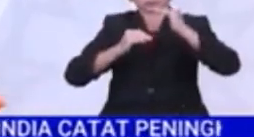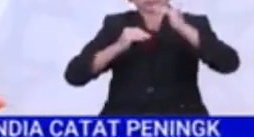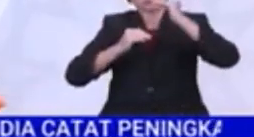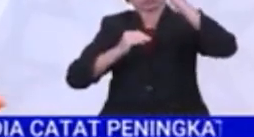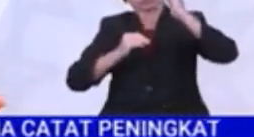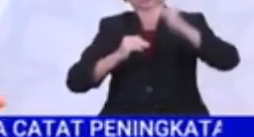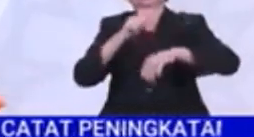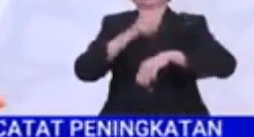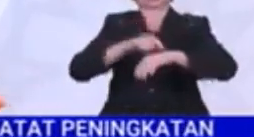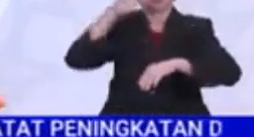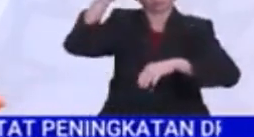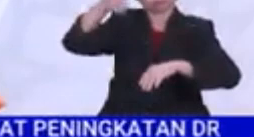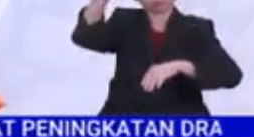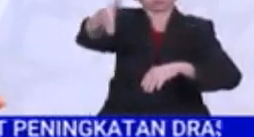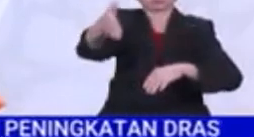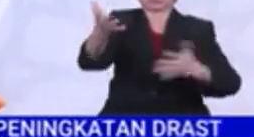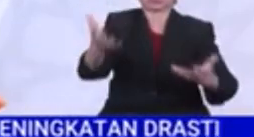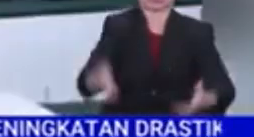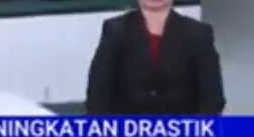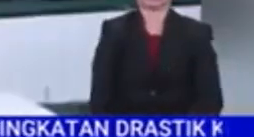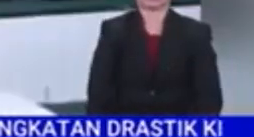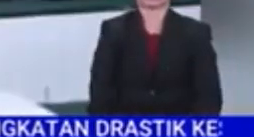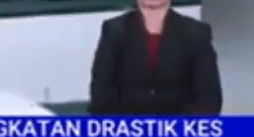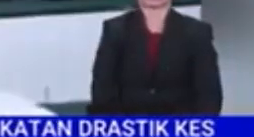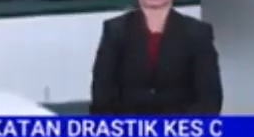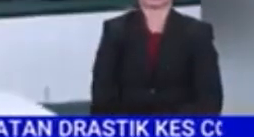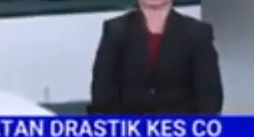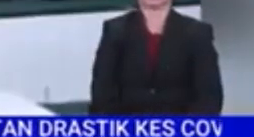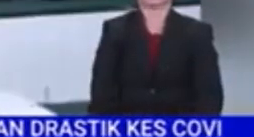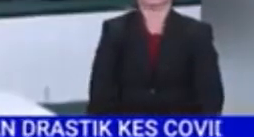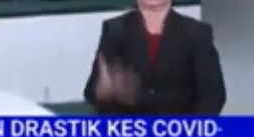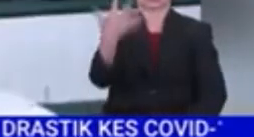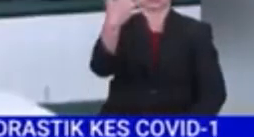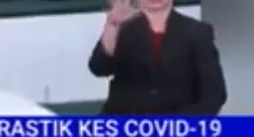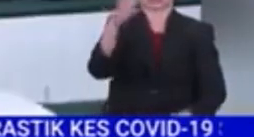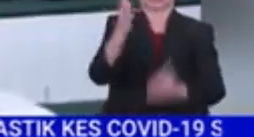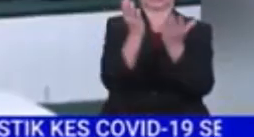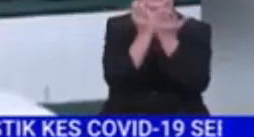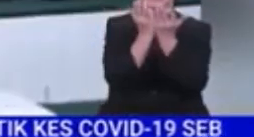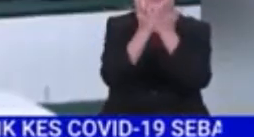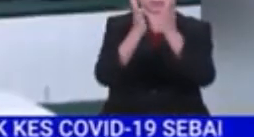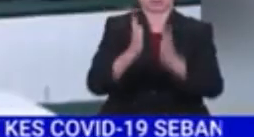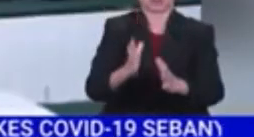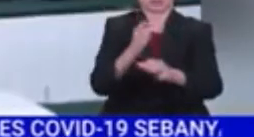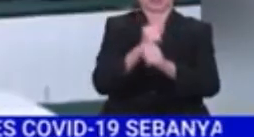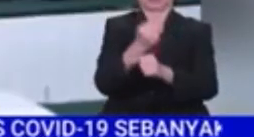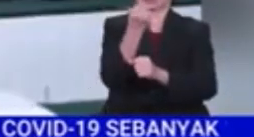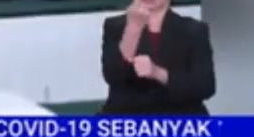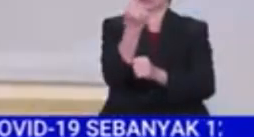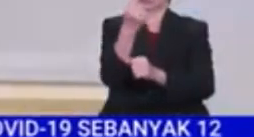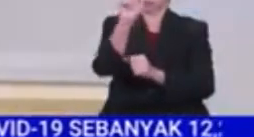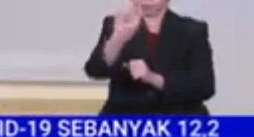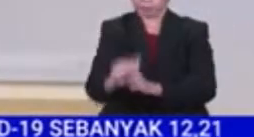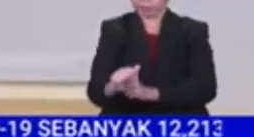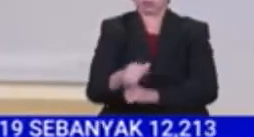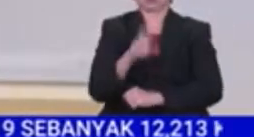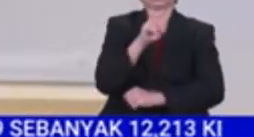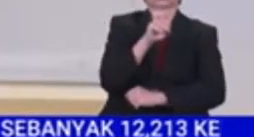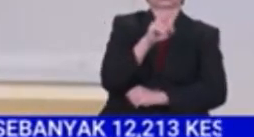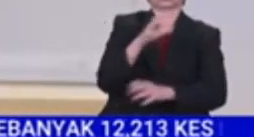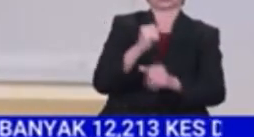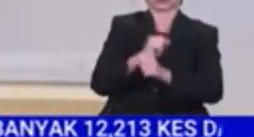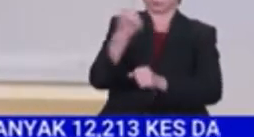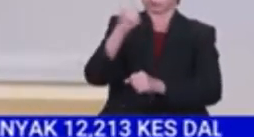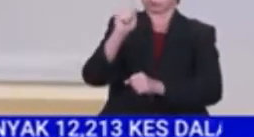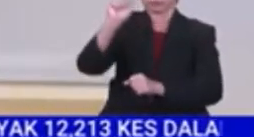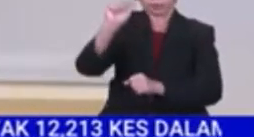pada masa-masa yang akan datang selangit 15 Plaza berjaya mendapat 11 e20 Plaza mendapat